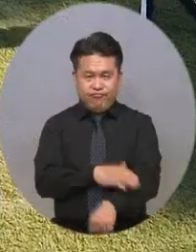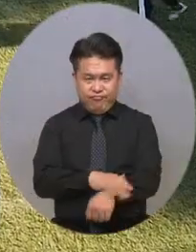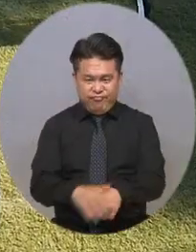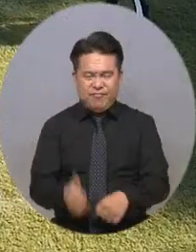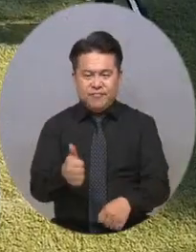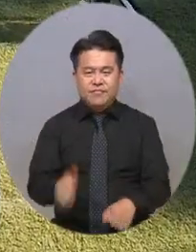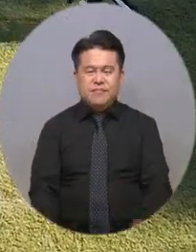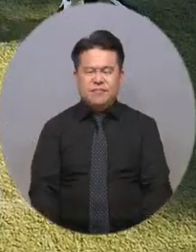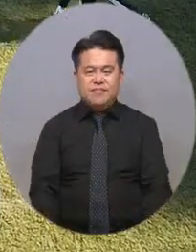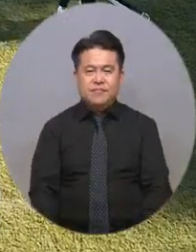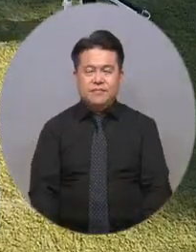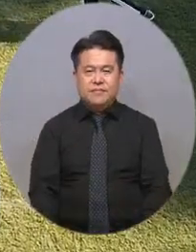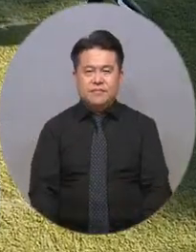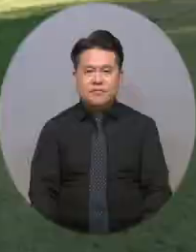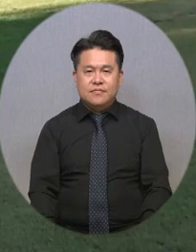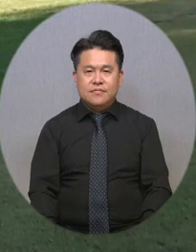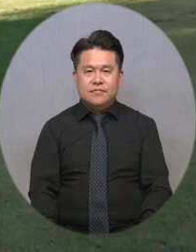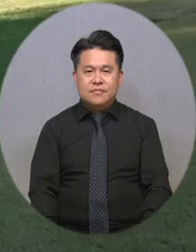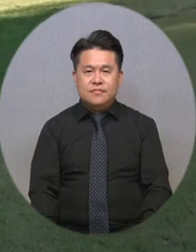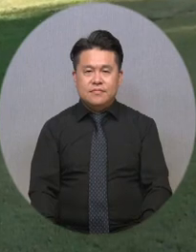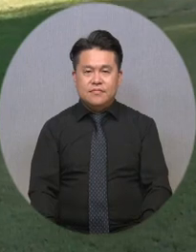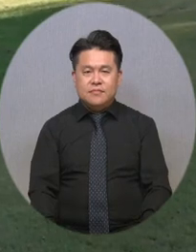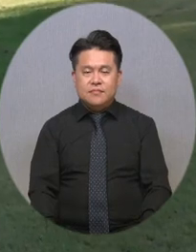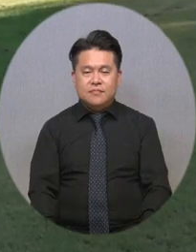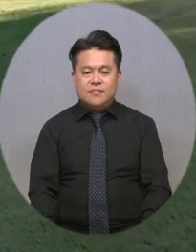나이스! 나이스!